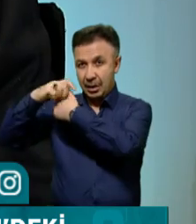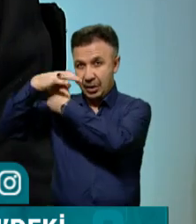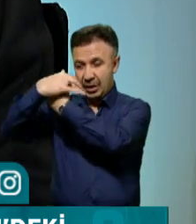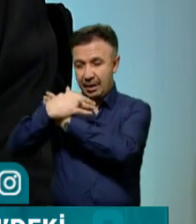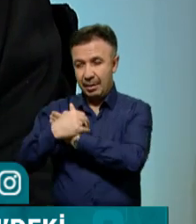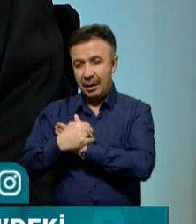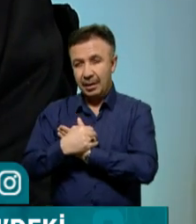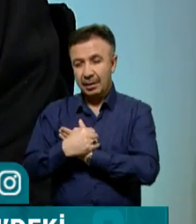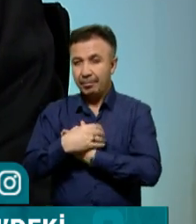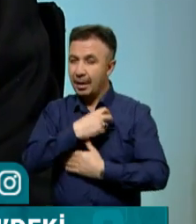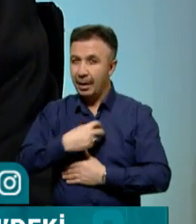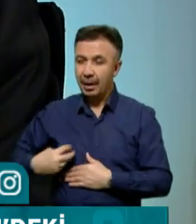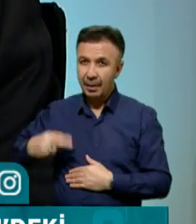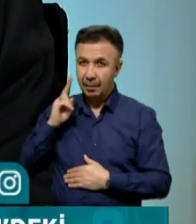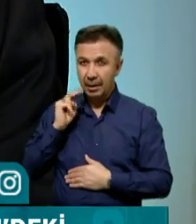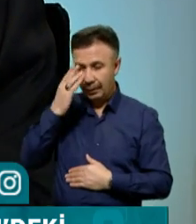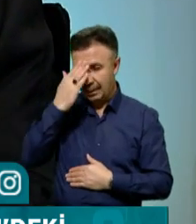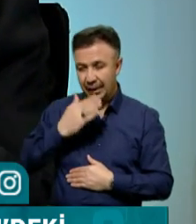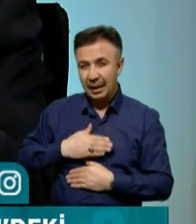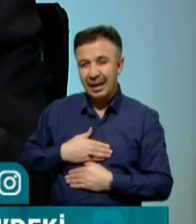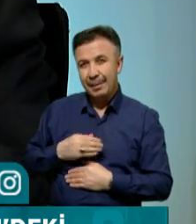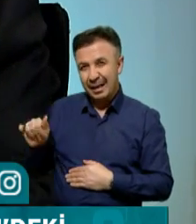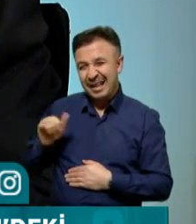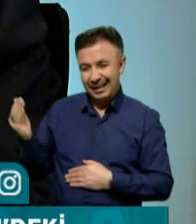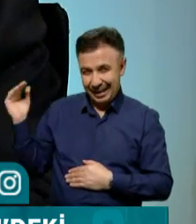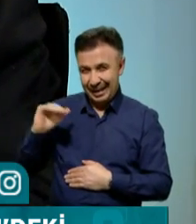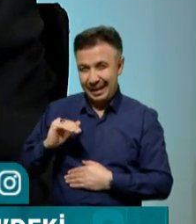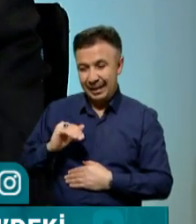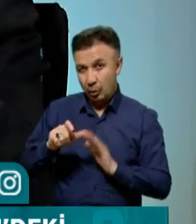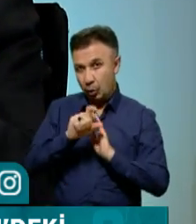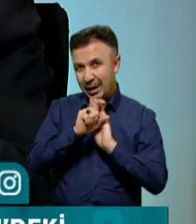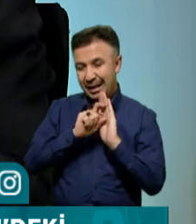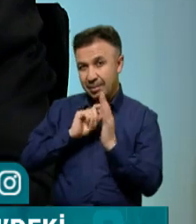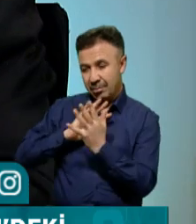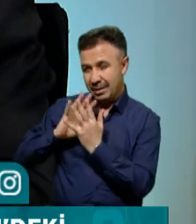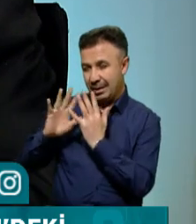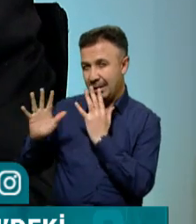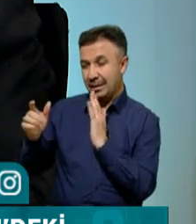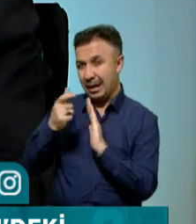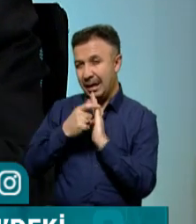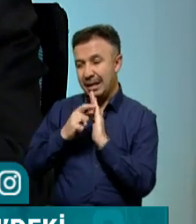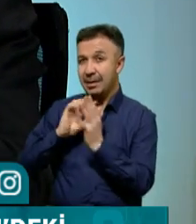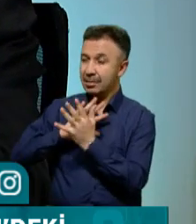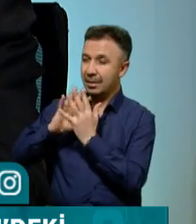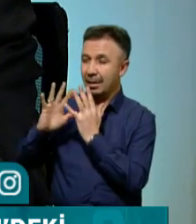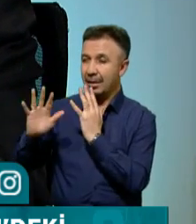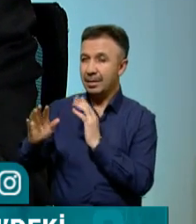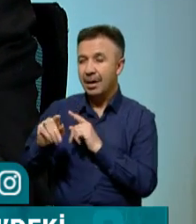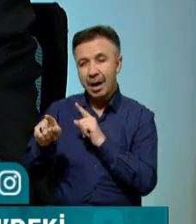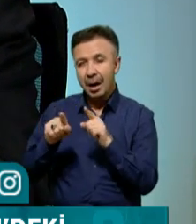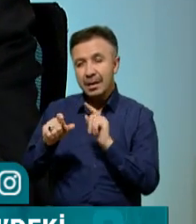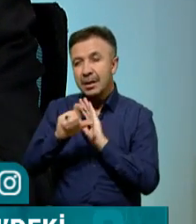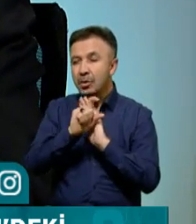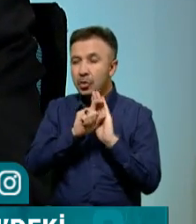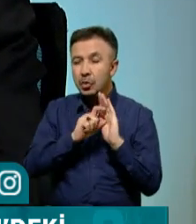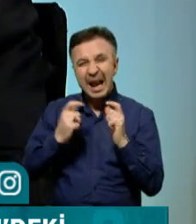vesselam Efendimiz peygamberimize surelerin dizilişini, ayetlerin dizilişini, hangi sure nerede